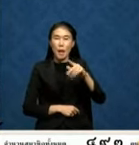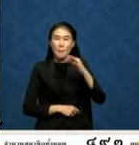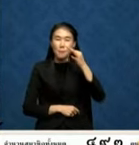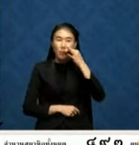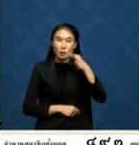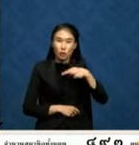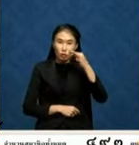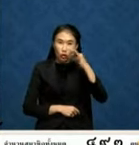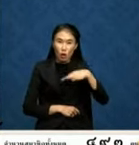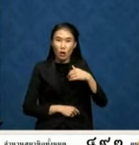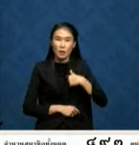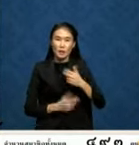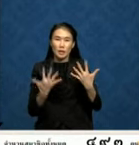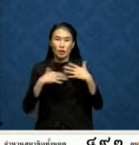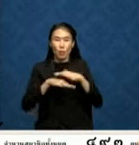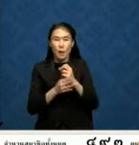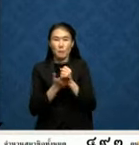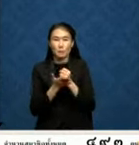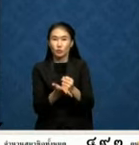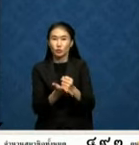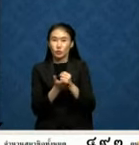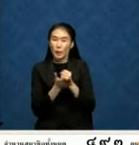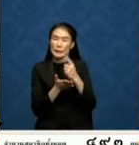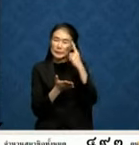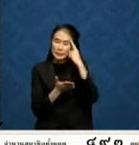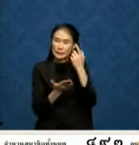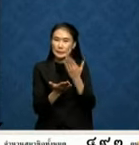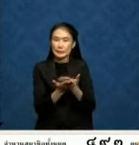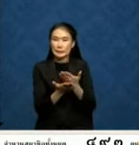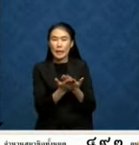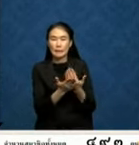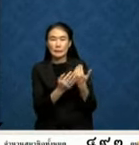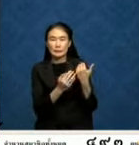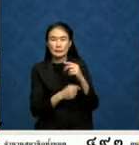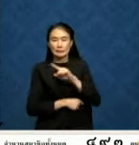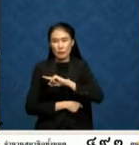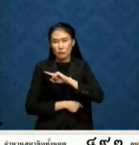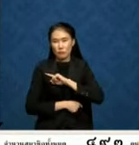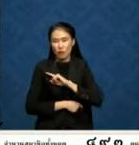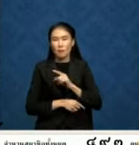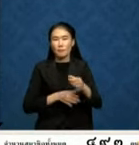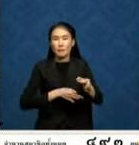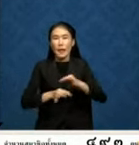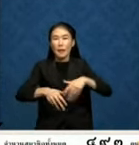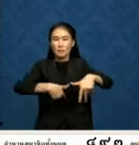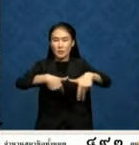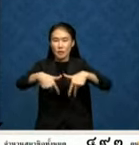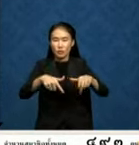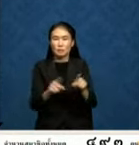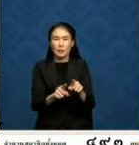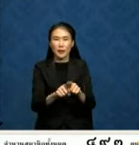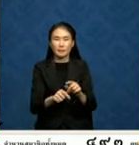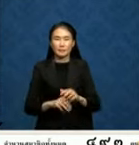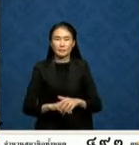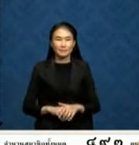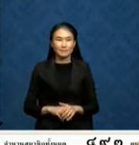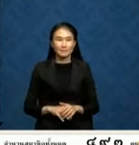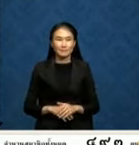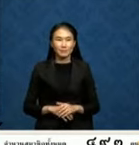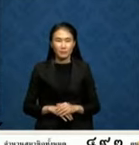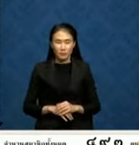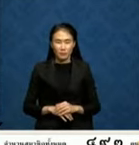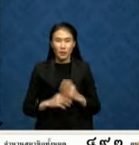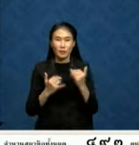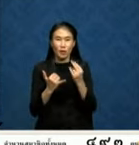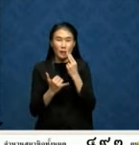ก็ได้มีส่วนในการช่วยแบกรับภาระตรงนี้แทนพี่น้องประชาชนนะครับก็อยากจะเรียนว่าสถานการณ์